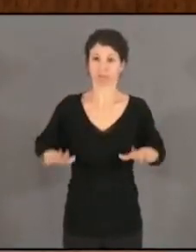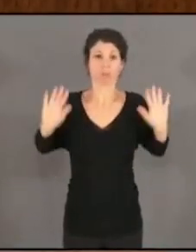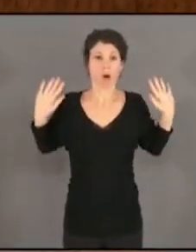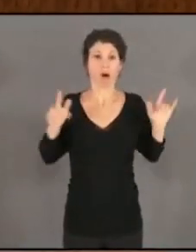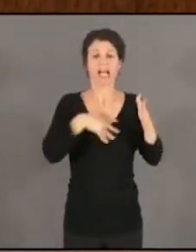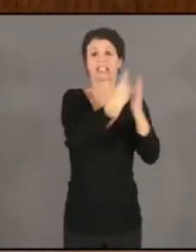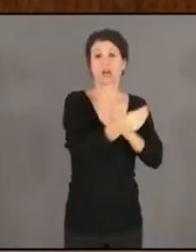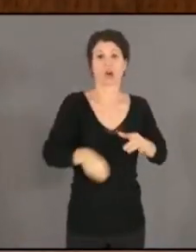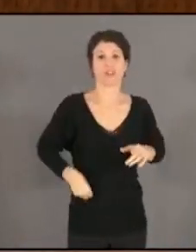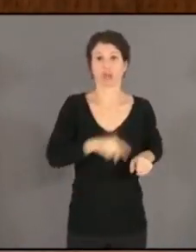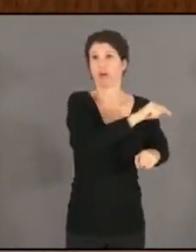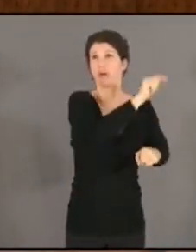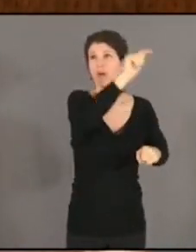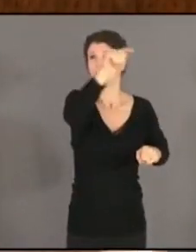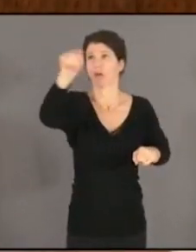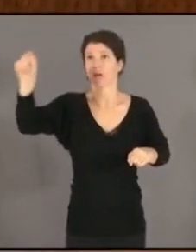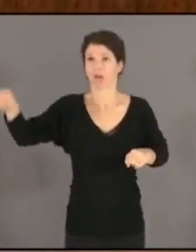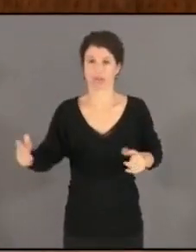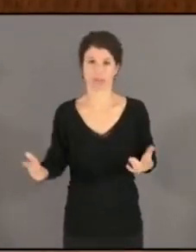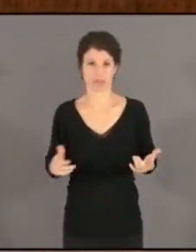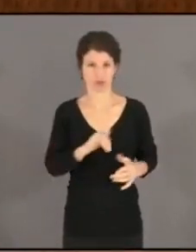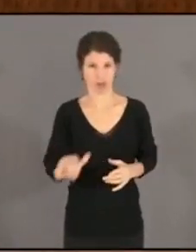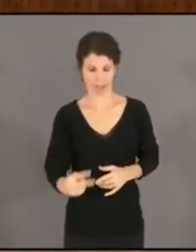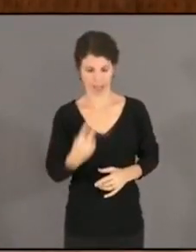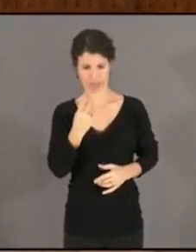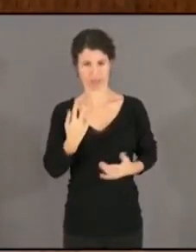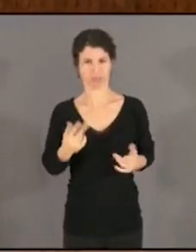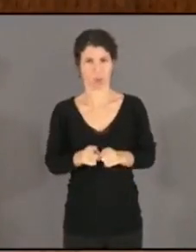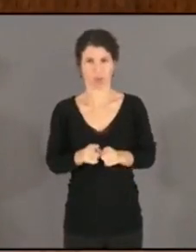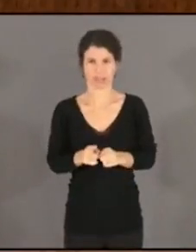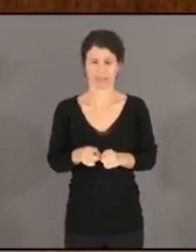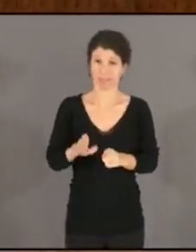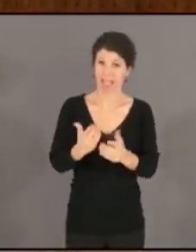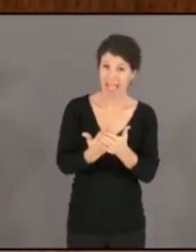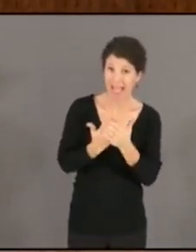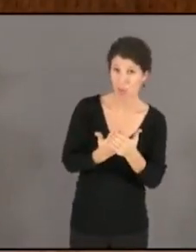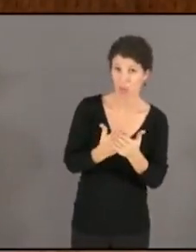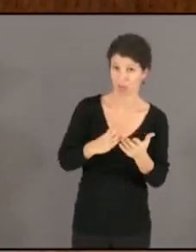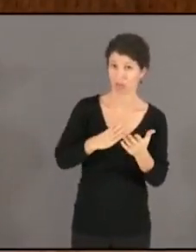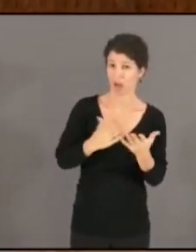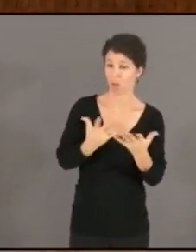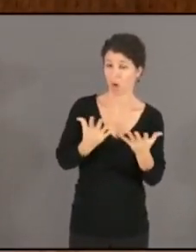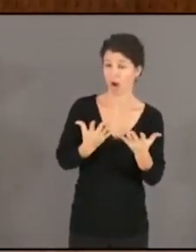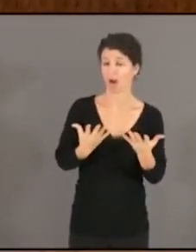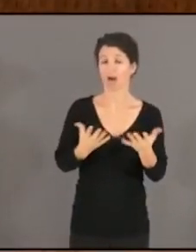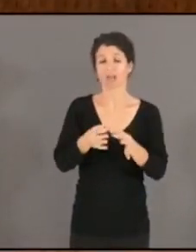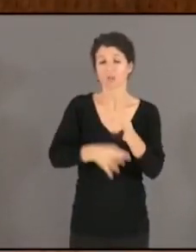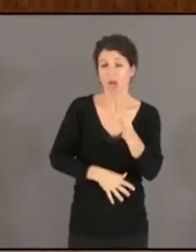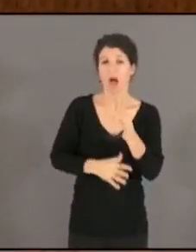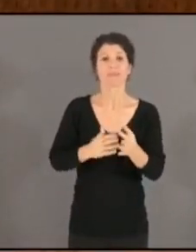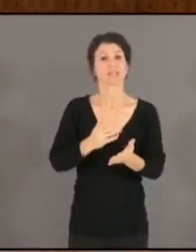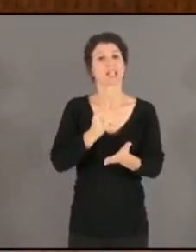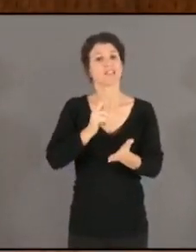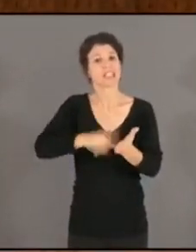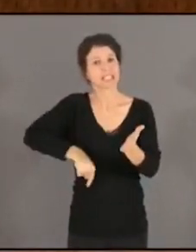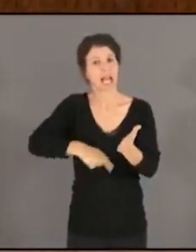toujours la faute des autres. Or, les études démontrent que la fiscalité locale, je le rappelle que vous avez augmenté, est l'un